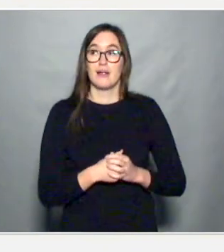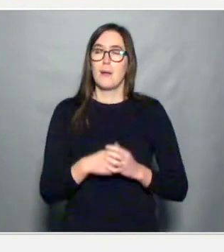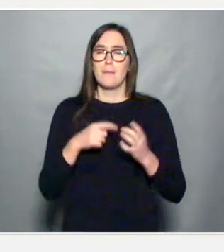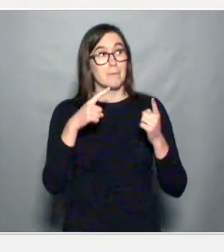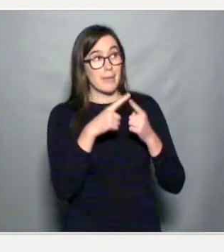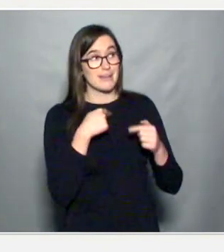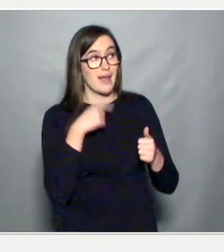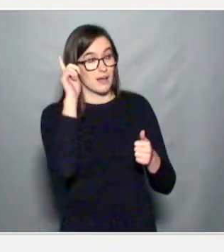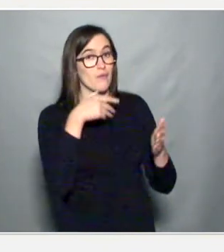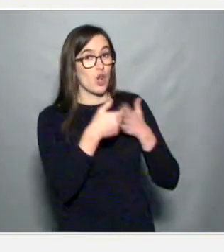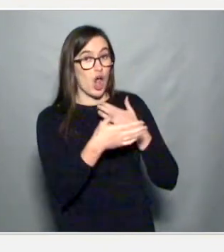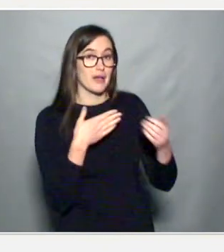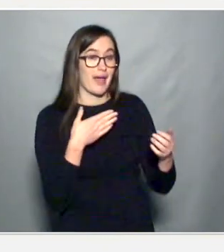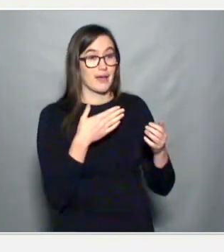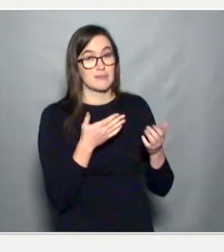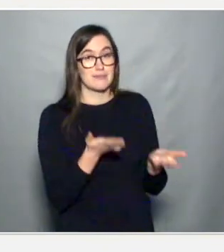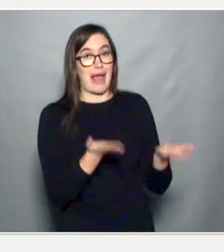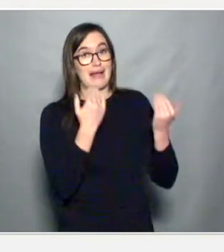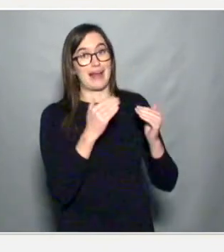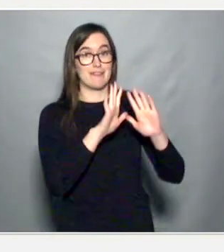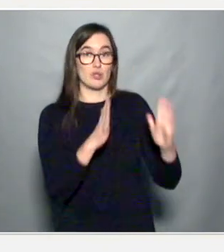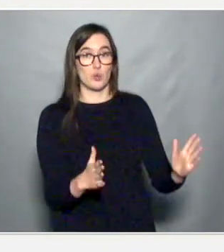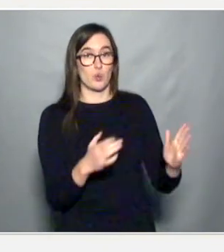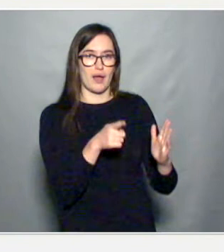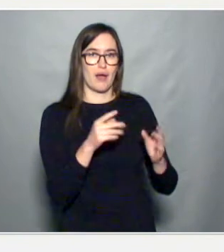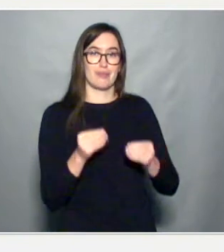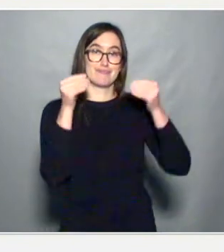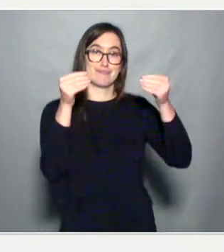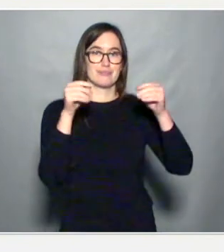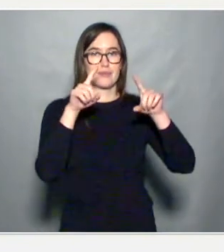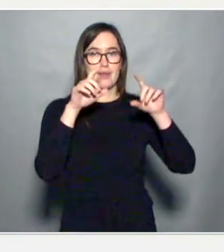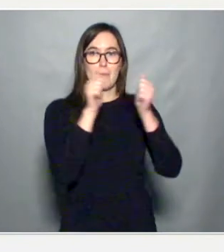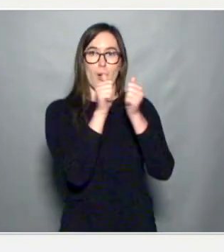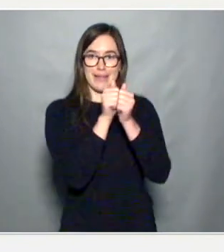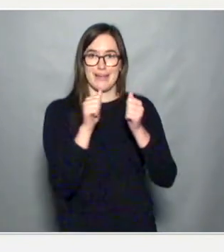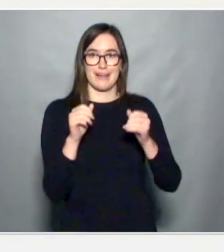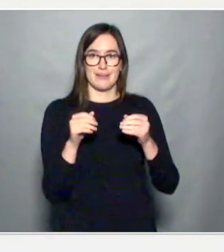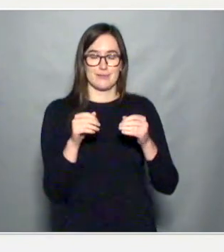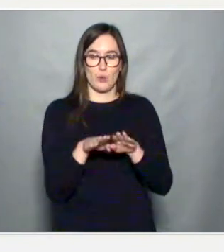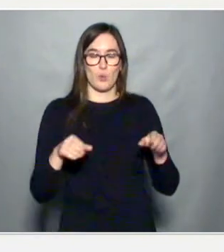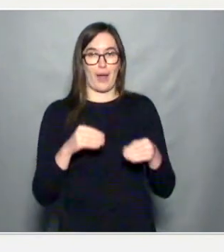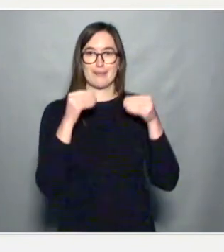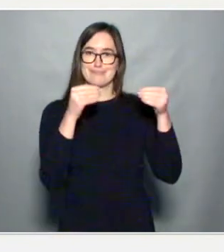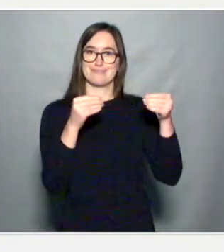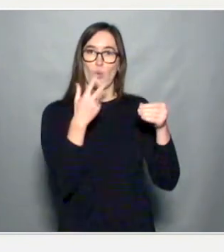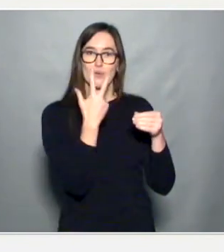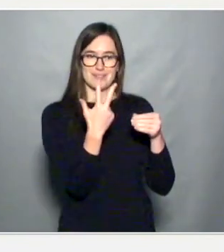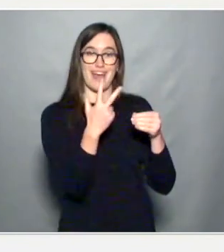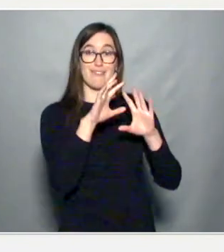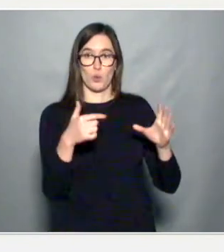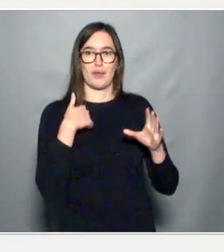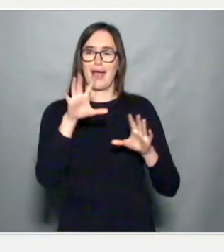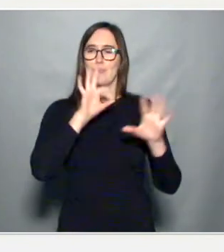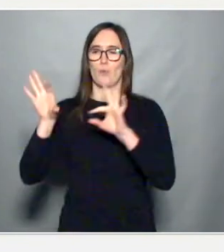kan göra typ 9 figurer. Och så vinklar han upp det här pappret som han hade framför sig på bordet. Och 3 av de figurerna ser ni